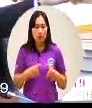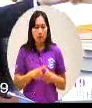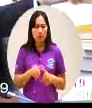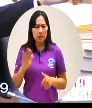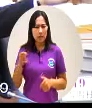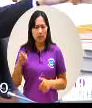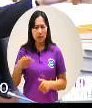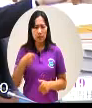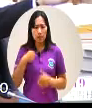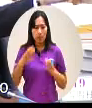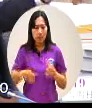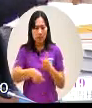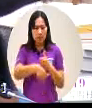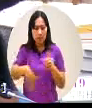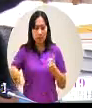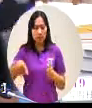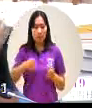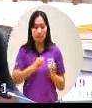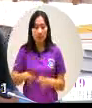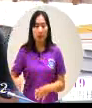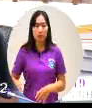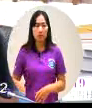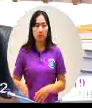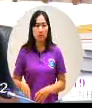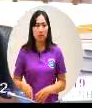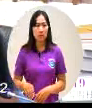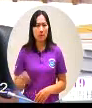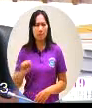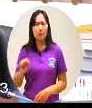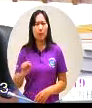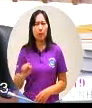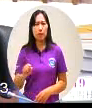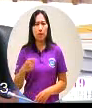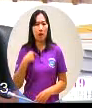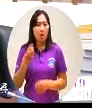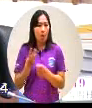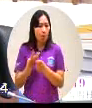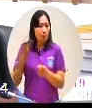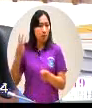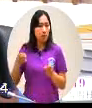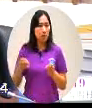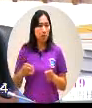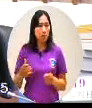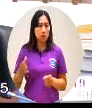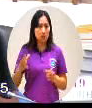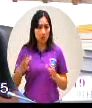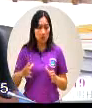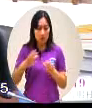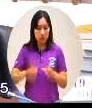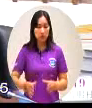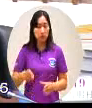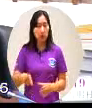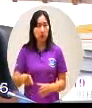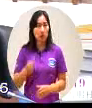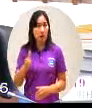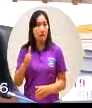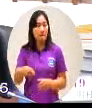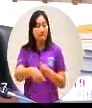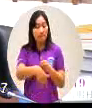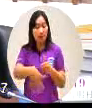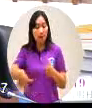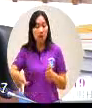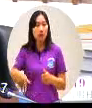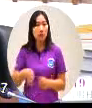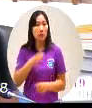进公关公司有对一个系统，像我这套要完成的无？三年前设立的呢？这么好的一个系统，是因为一个